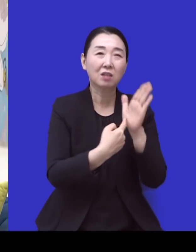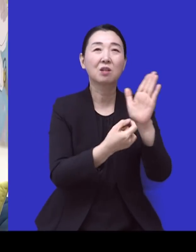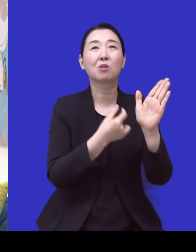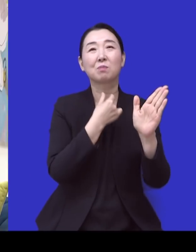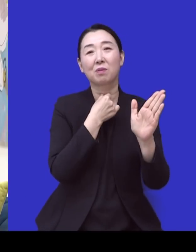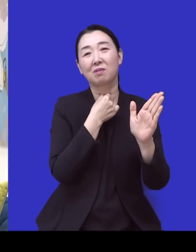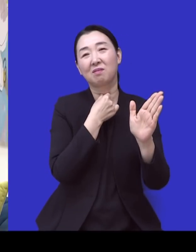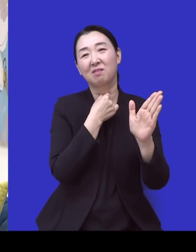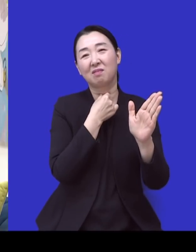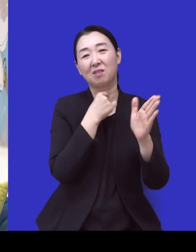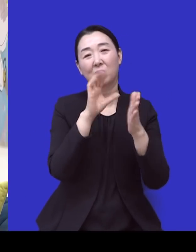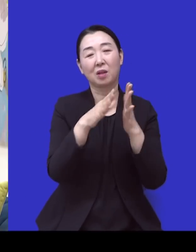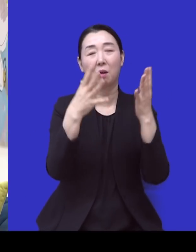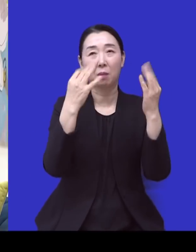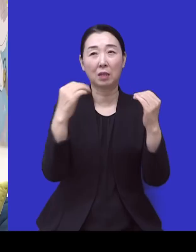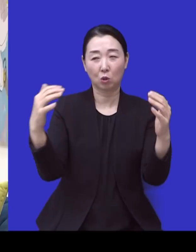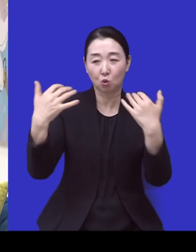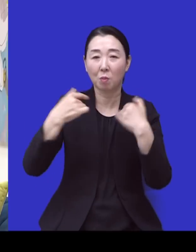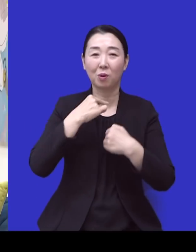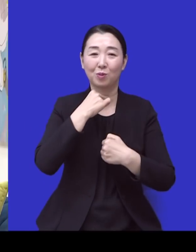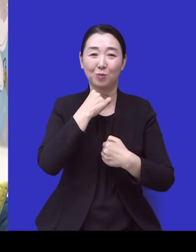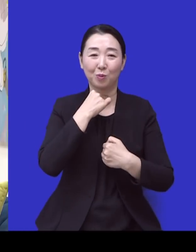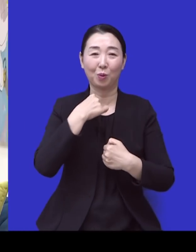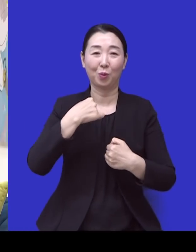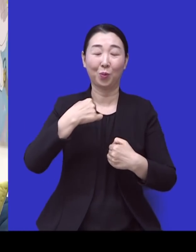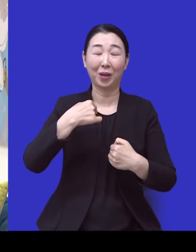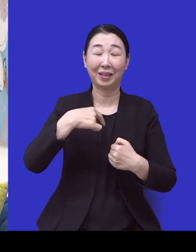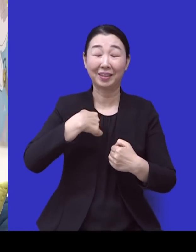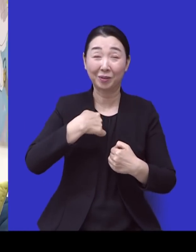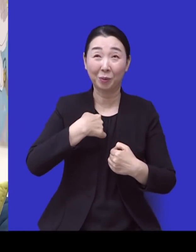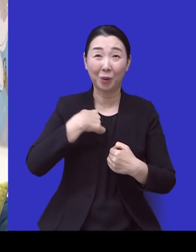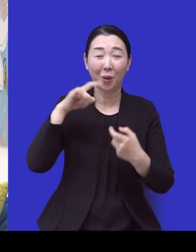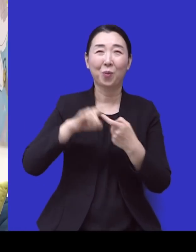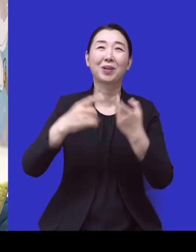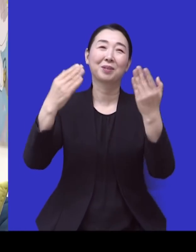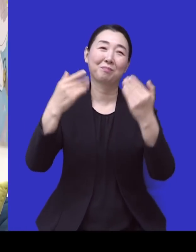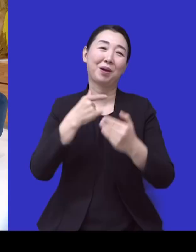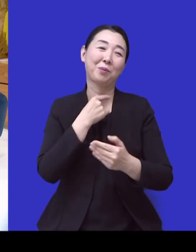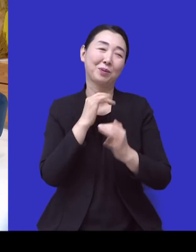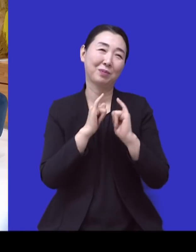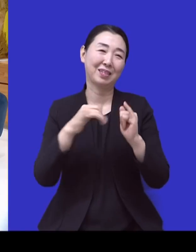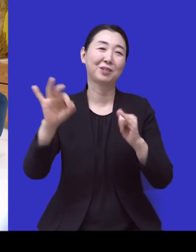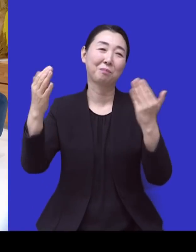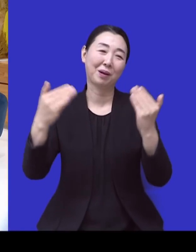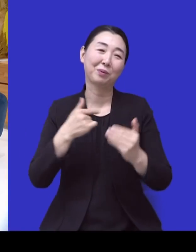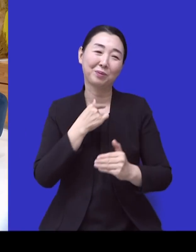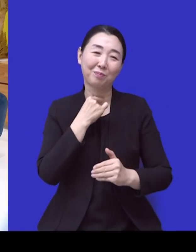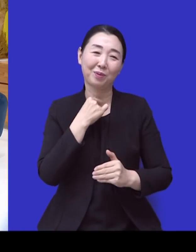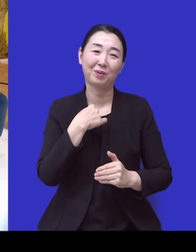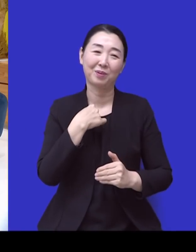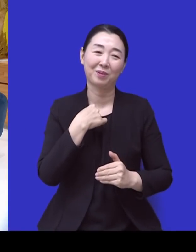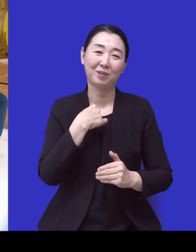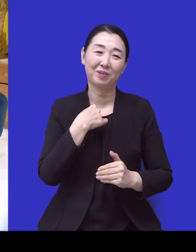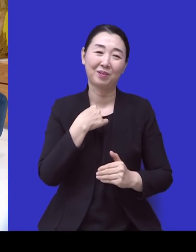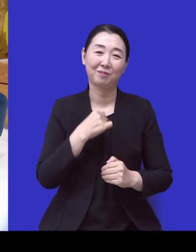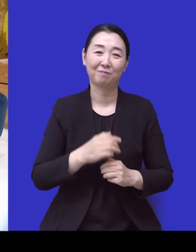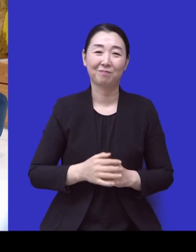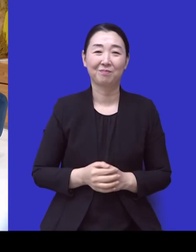거예요. 정말 내가 주목받고 싶고 저도 또 이제 관종이라서 네, 인정받고 싶고 그런 나도. 욕구가